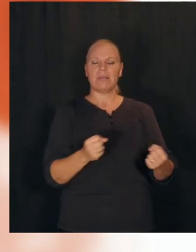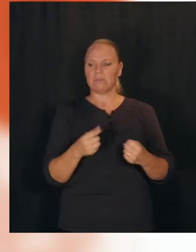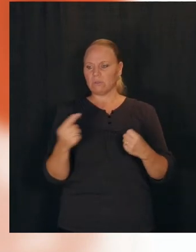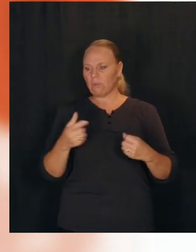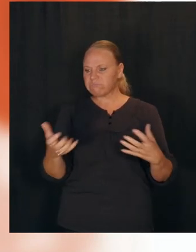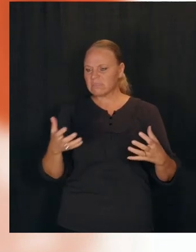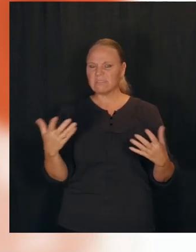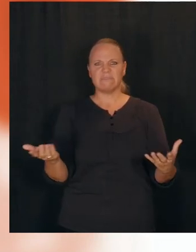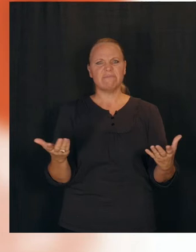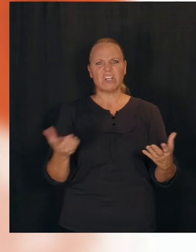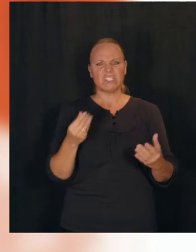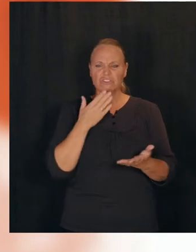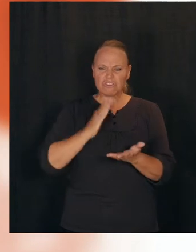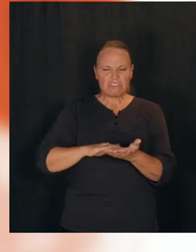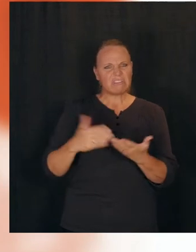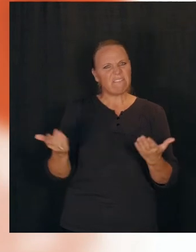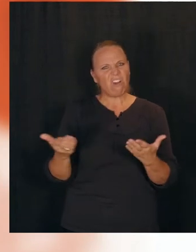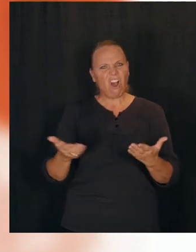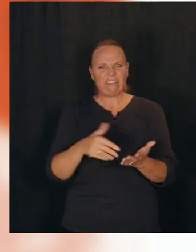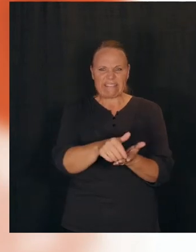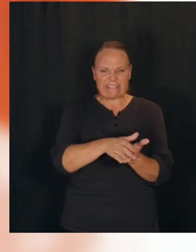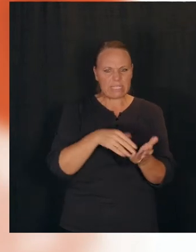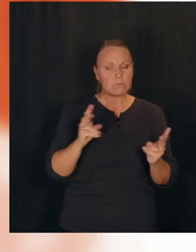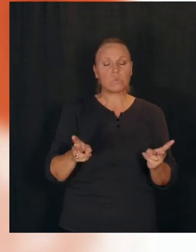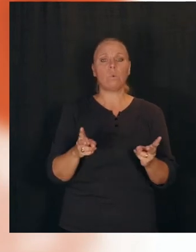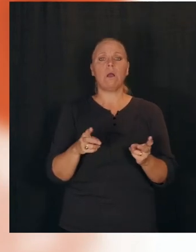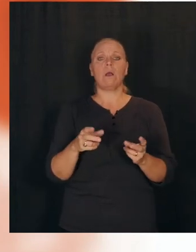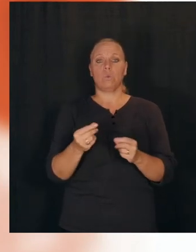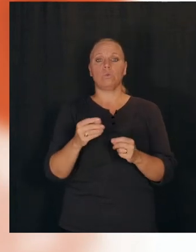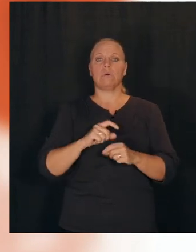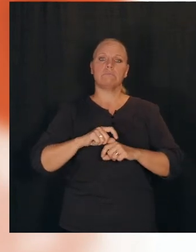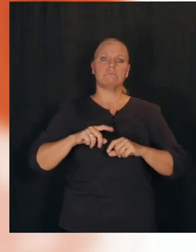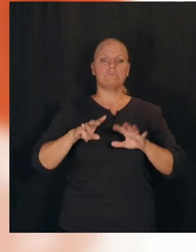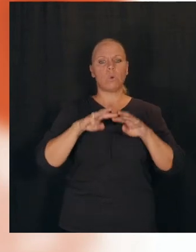de arrangerade några brainstorming-workshops.